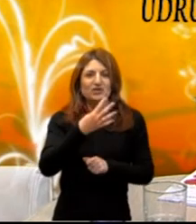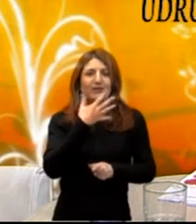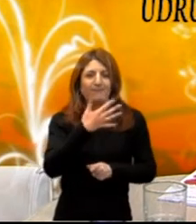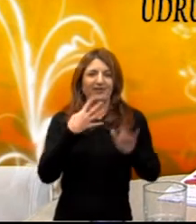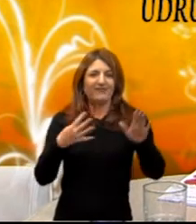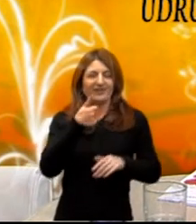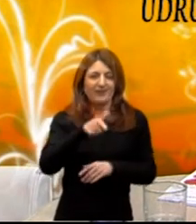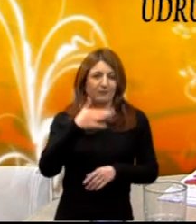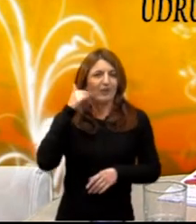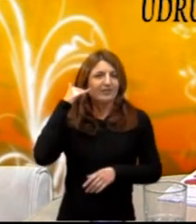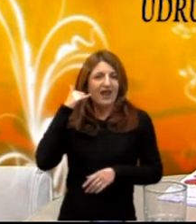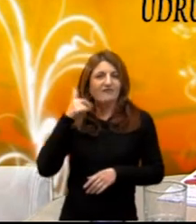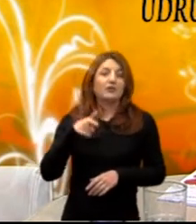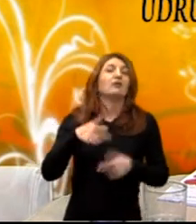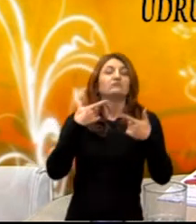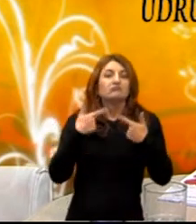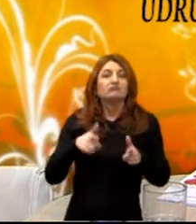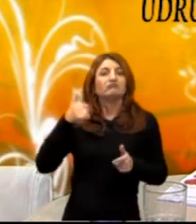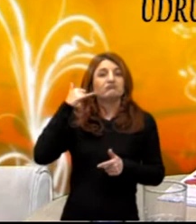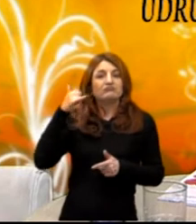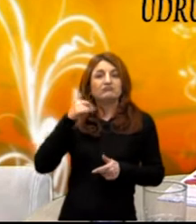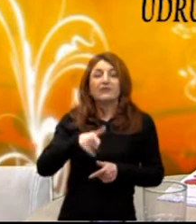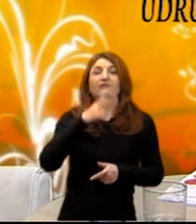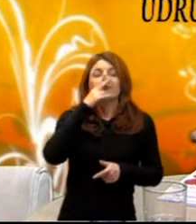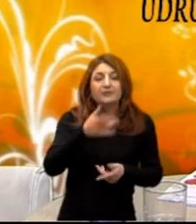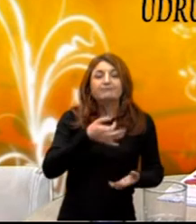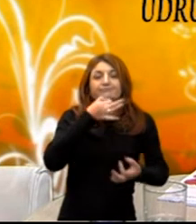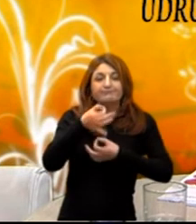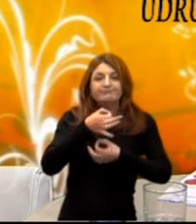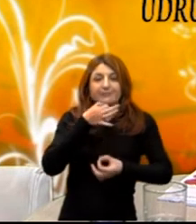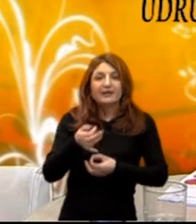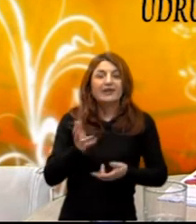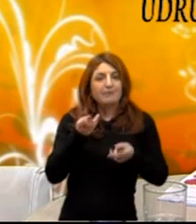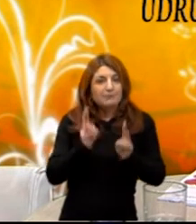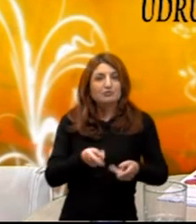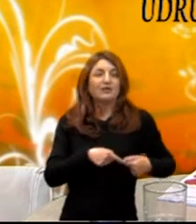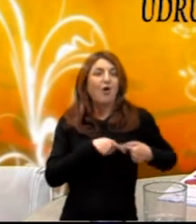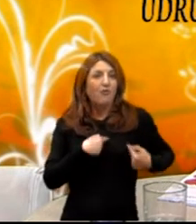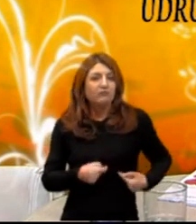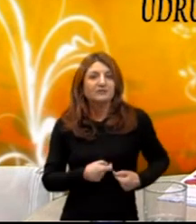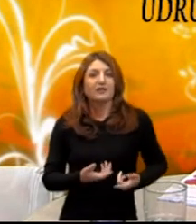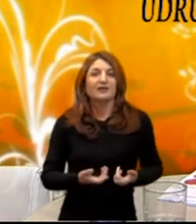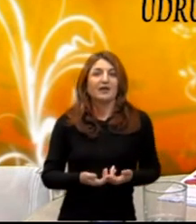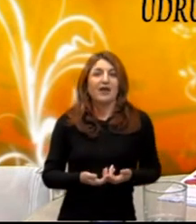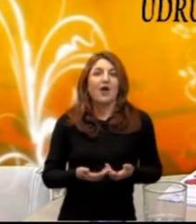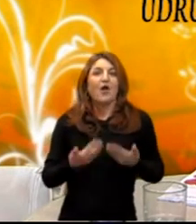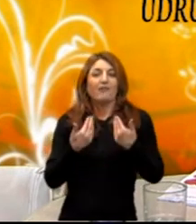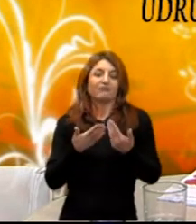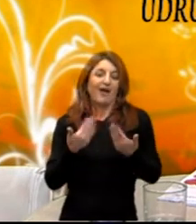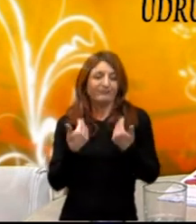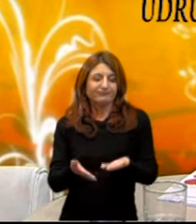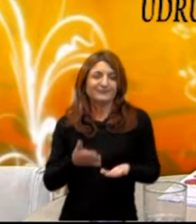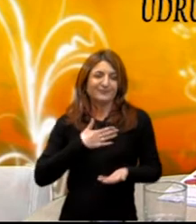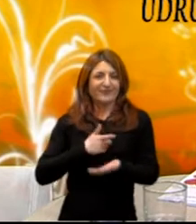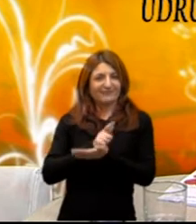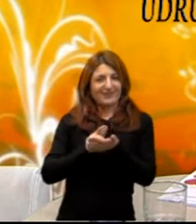94451, dragi gledatelji. Nazovite, vidite da li možete volontirati, da li možete dati svoje vrijeme, da li